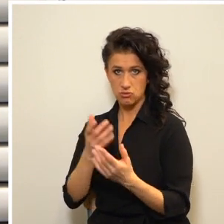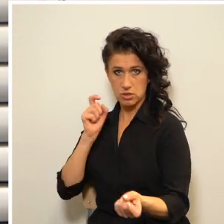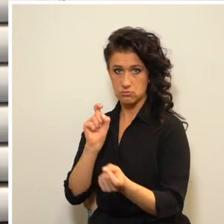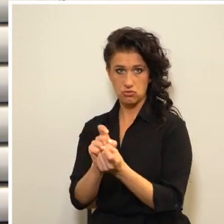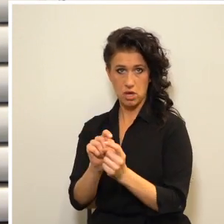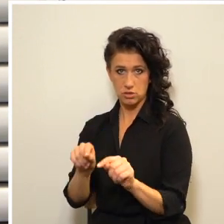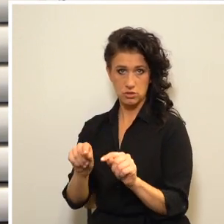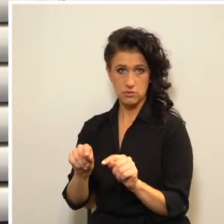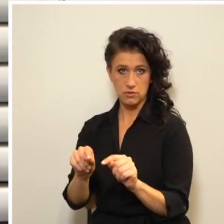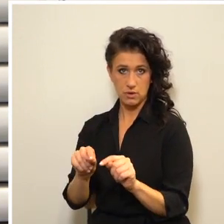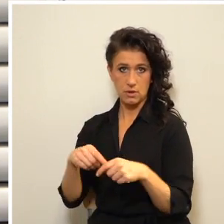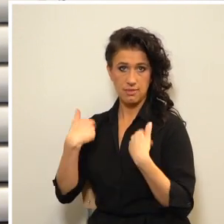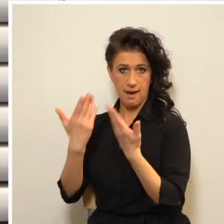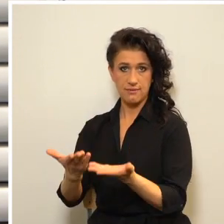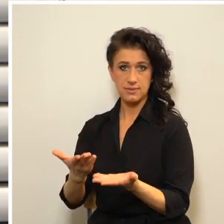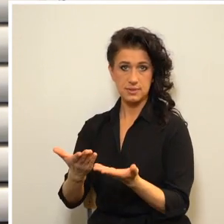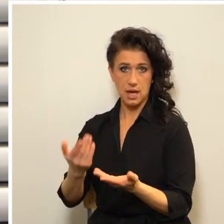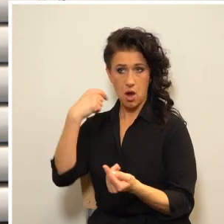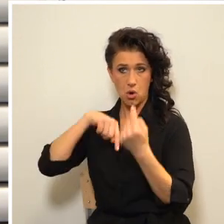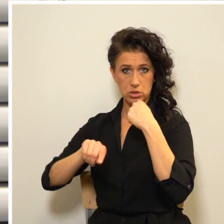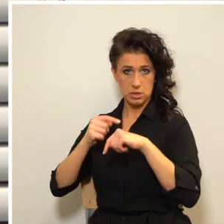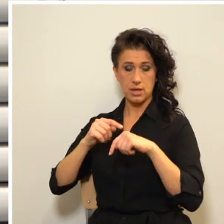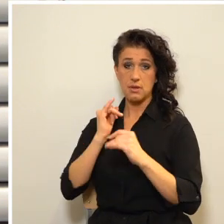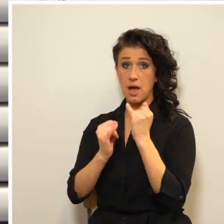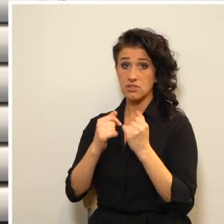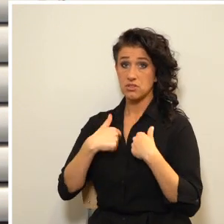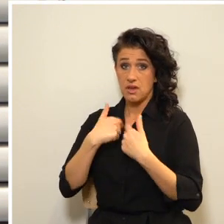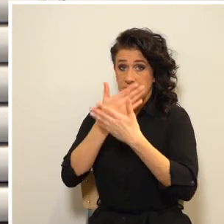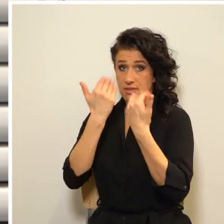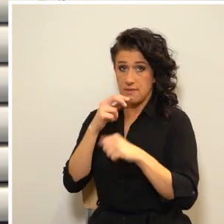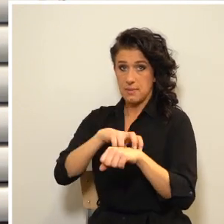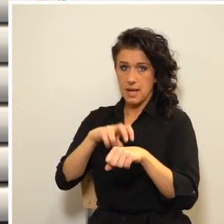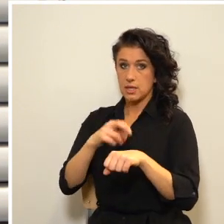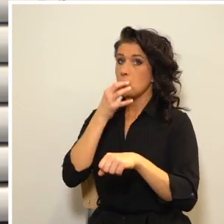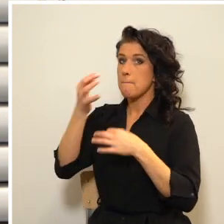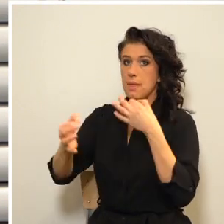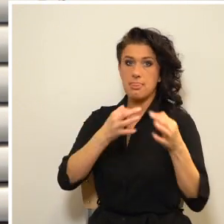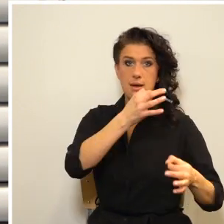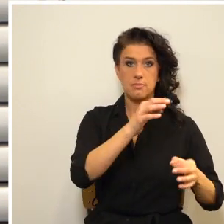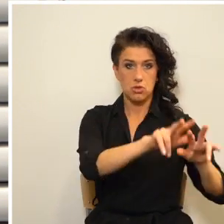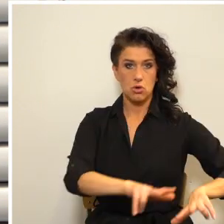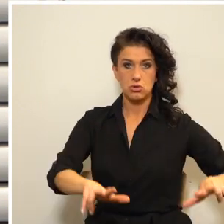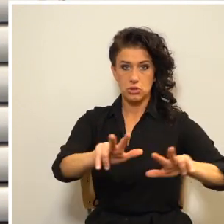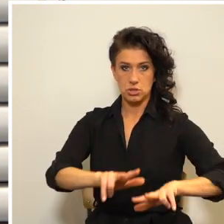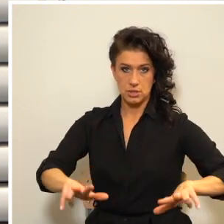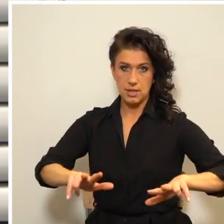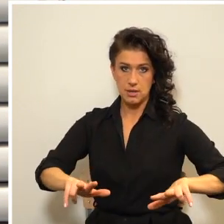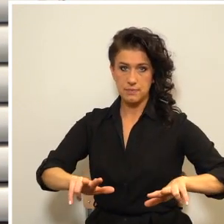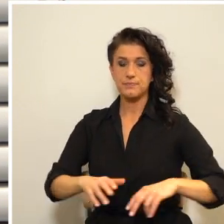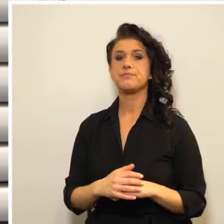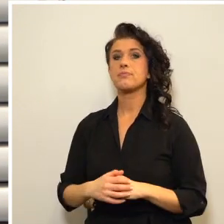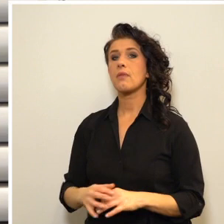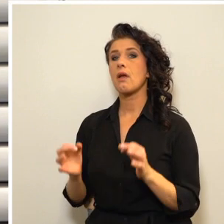przeszłości że nie życzyłby sobie być dawcą pytamy to na ogół są w tej chwili bardzo